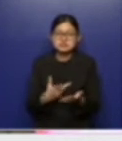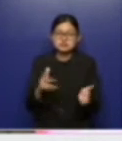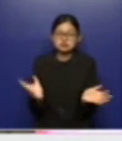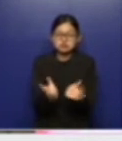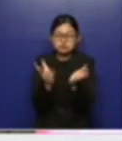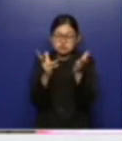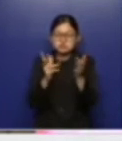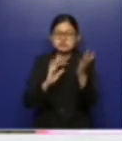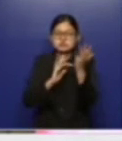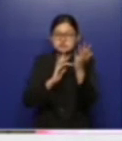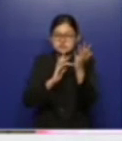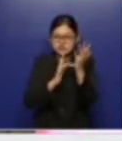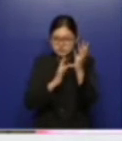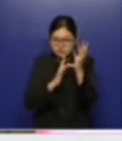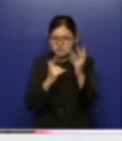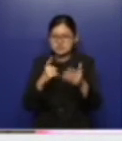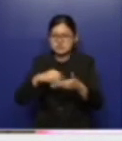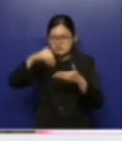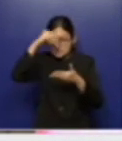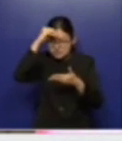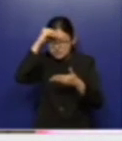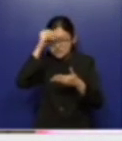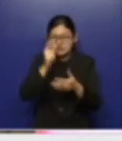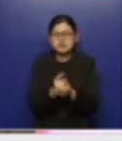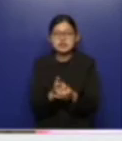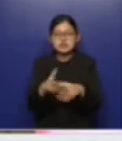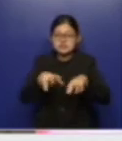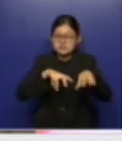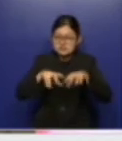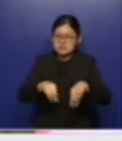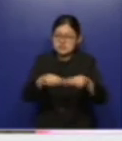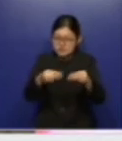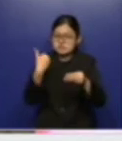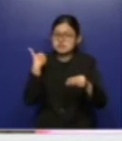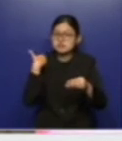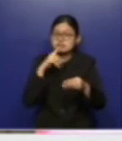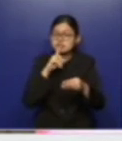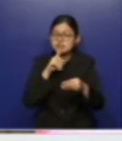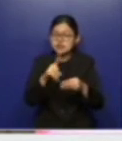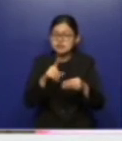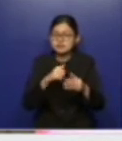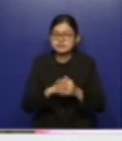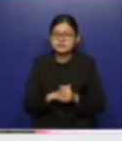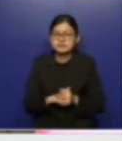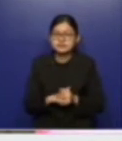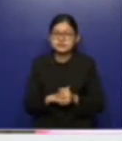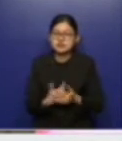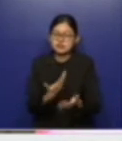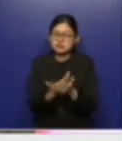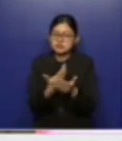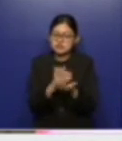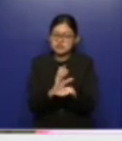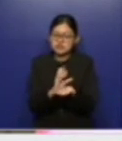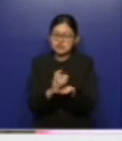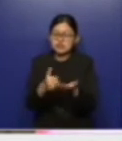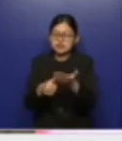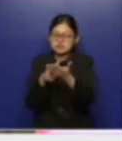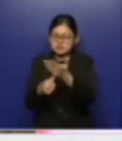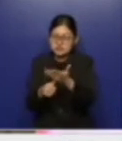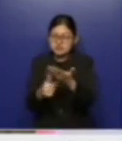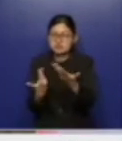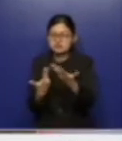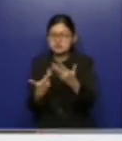คโนโลยีทางการศึกษาท่านได้จัดให้ไหมเดี๋ยวนี้นะโดยเงินค่าธรรมเนียมหรือค่าอะไรตามหลัก